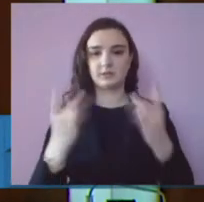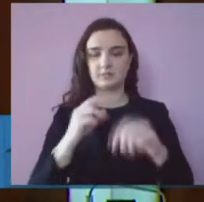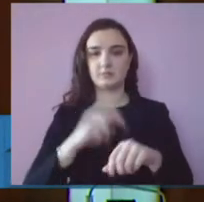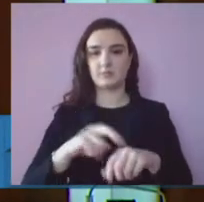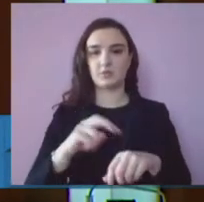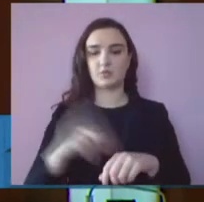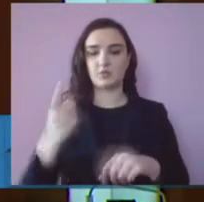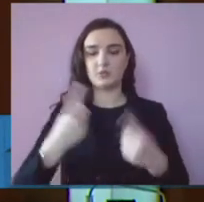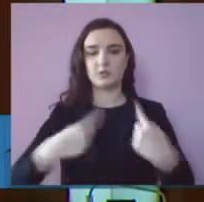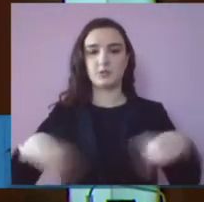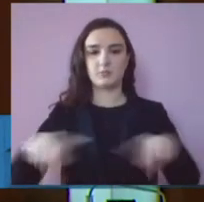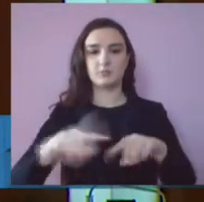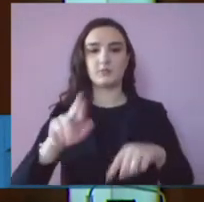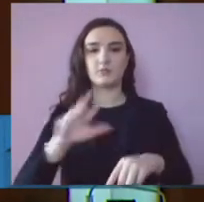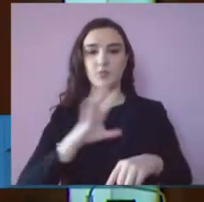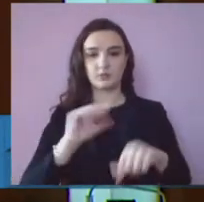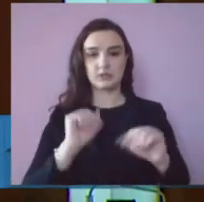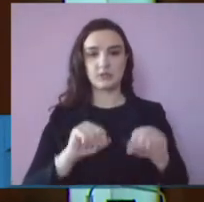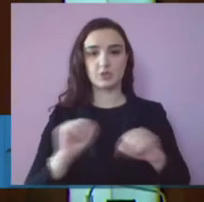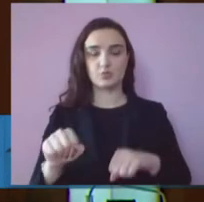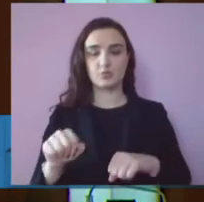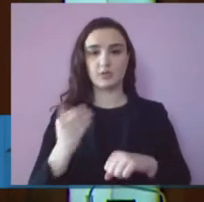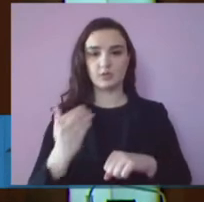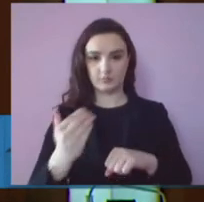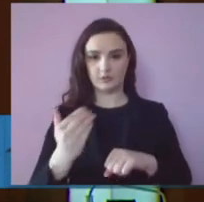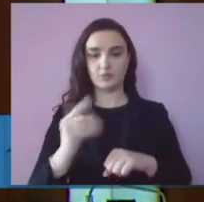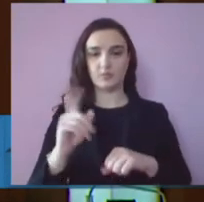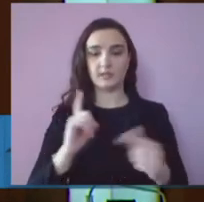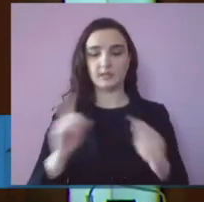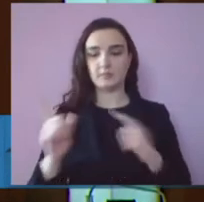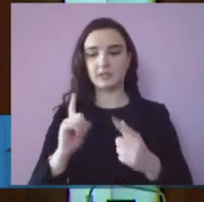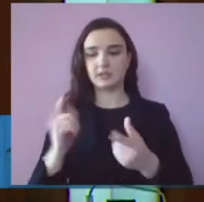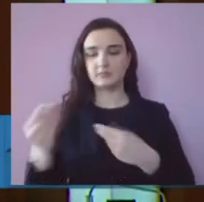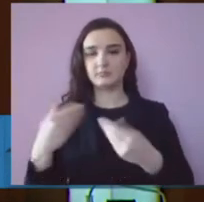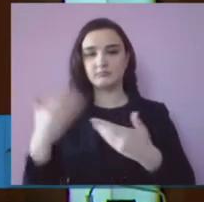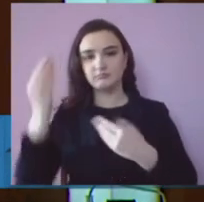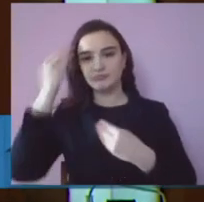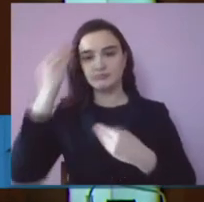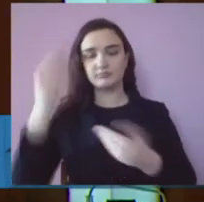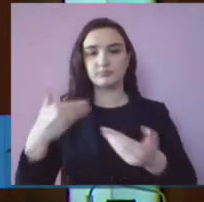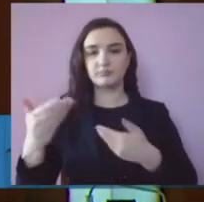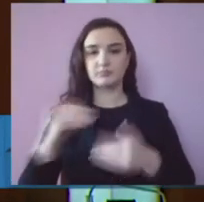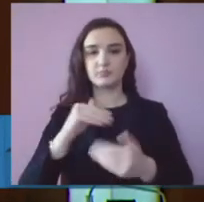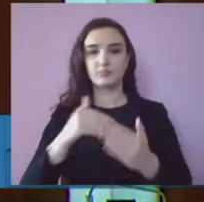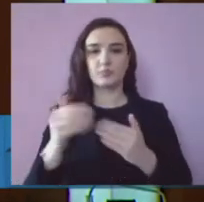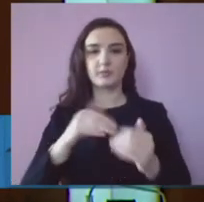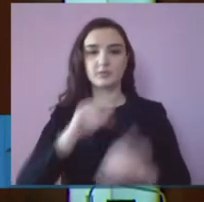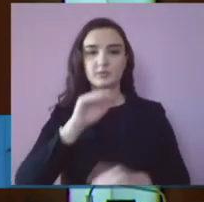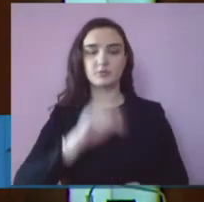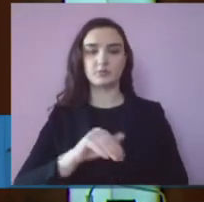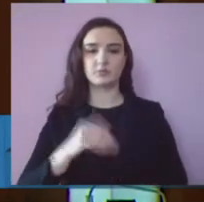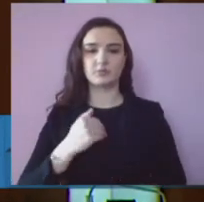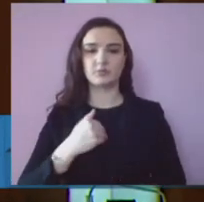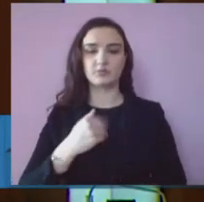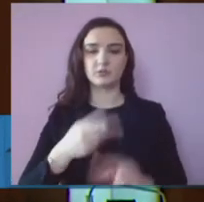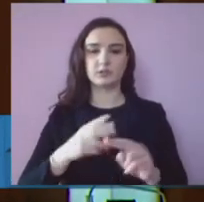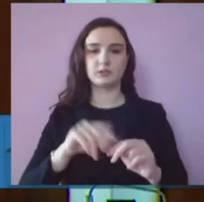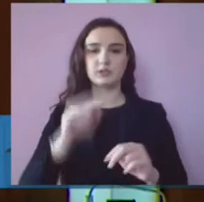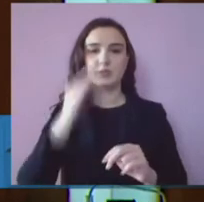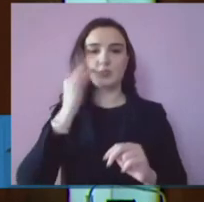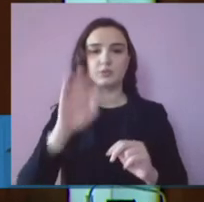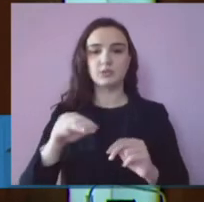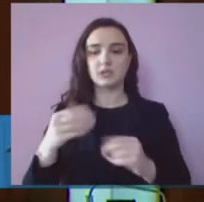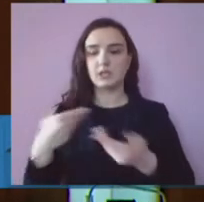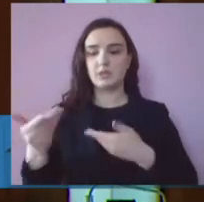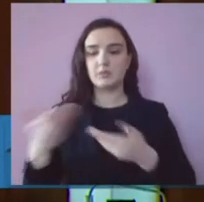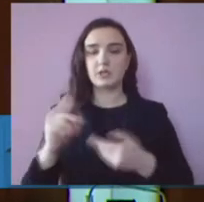ჩვენ გქონდა საშუალება ექიმებს, რომ ერთმანეთისათვის ჩვენი პროფესიიდან გამომდინარე გაგვეზიარებინა ის გამოცდილება, რაც მოცემულ